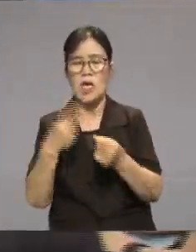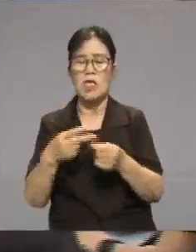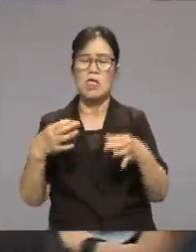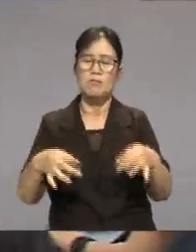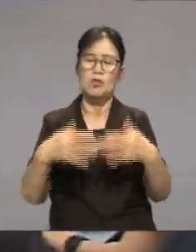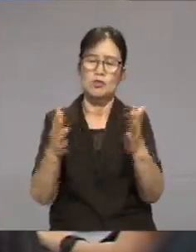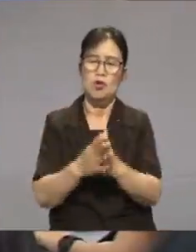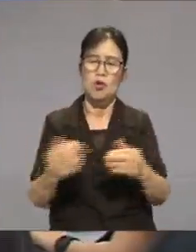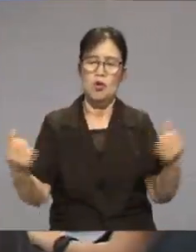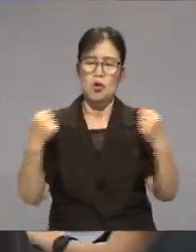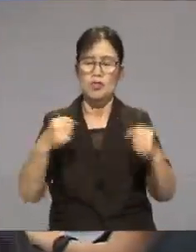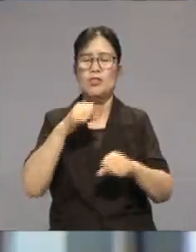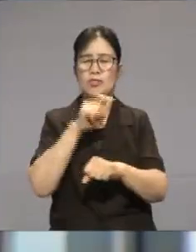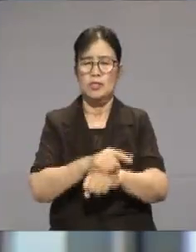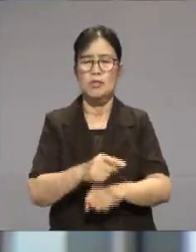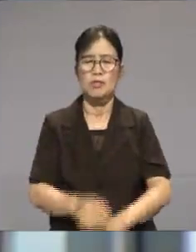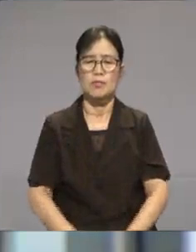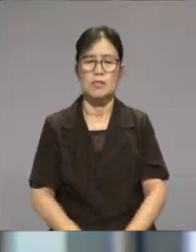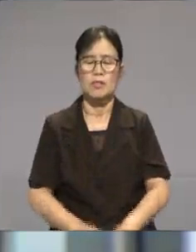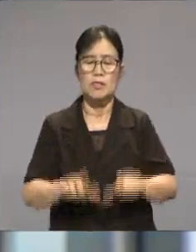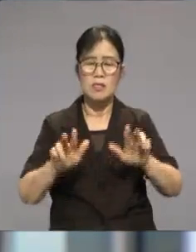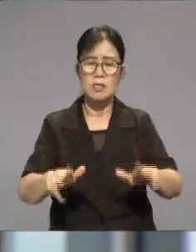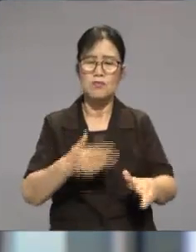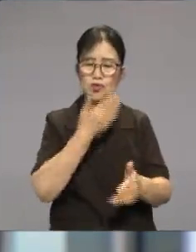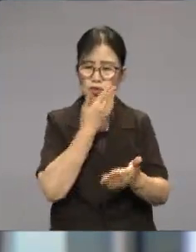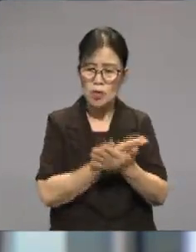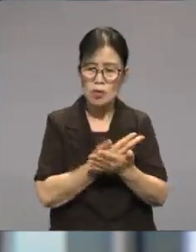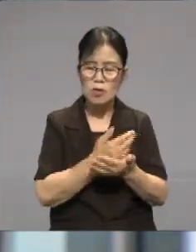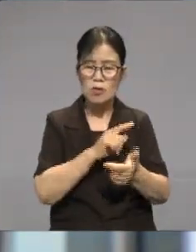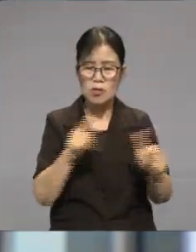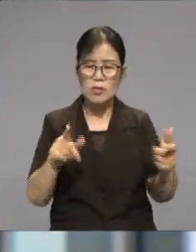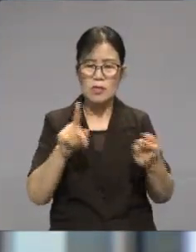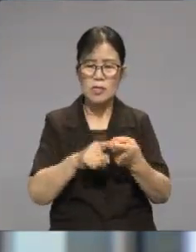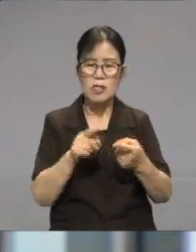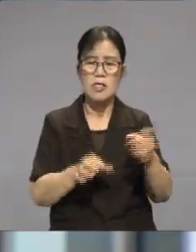제2금융권의 건전성입니다. 지금 중요한 것은 그런 부분에 대해서